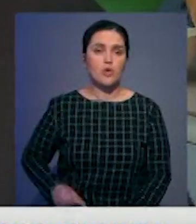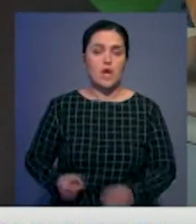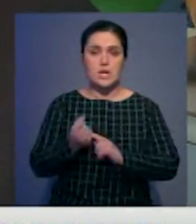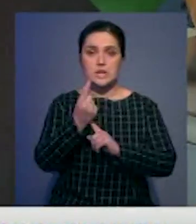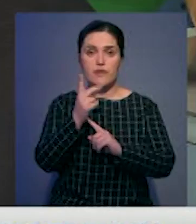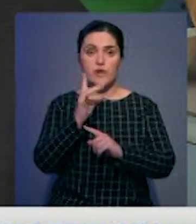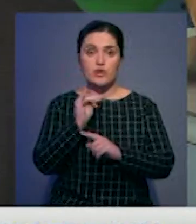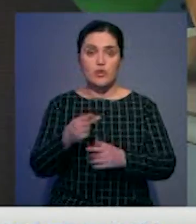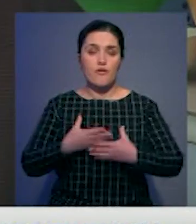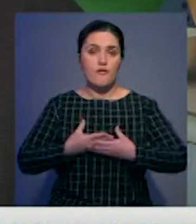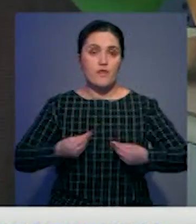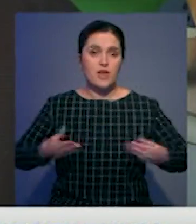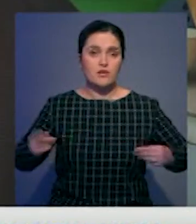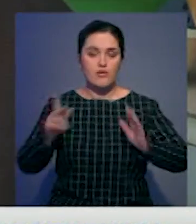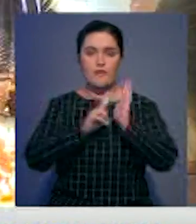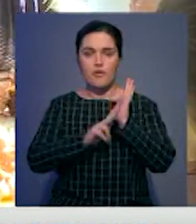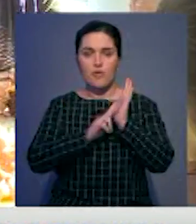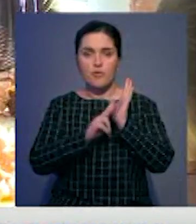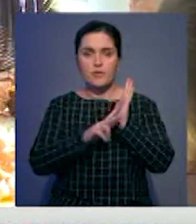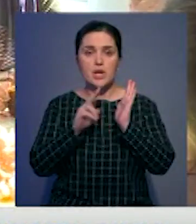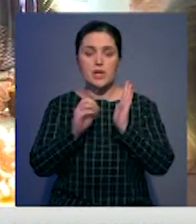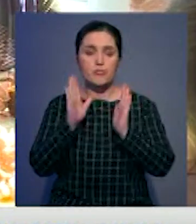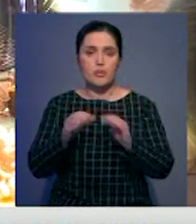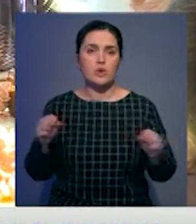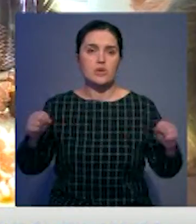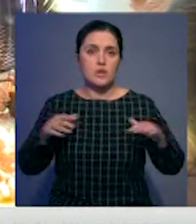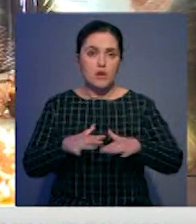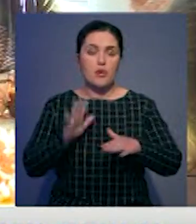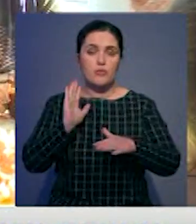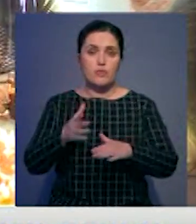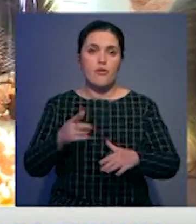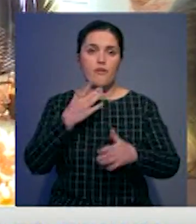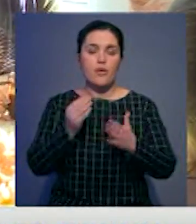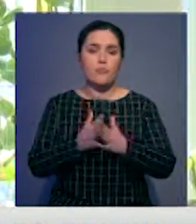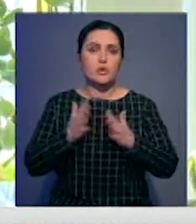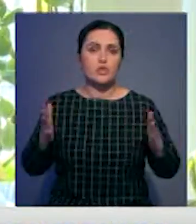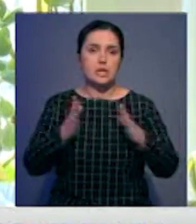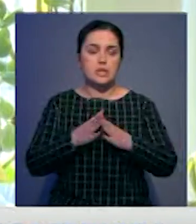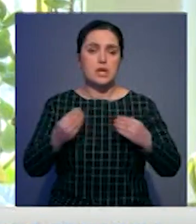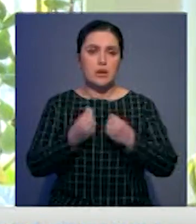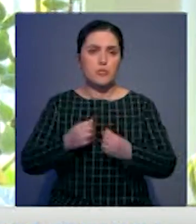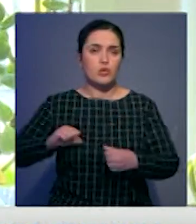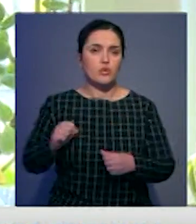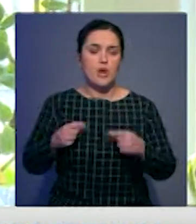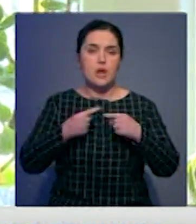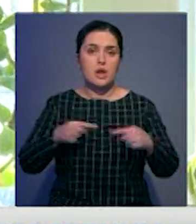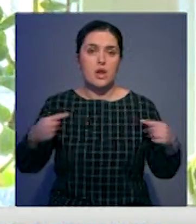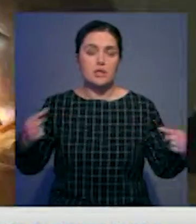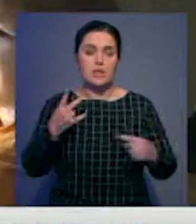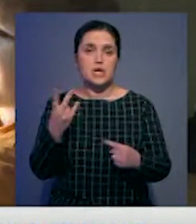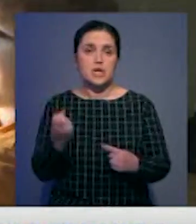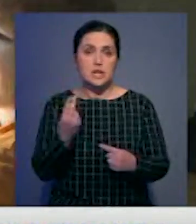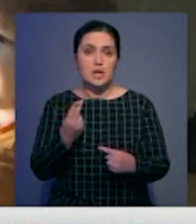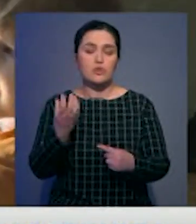Этой весной он отметит свое 80-летие. Соберет за одним дастарханом свое большое семейство и друзей разных национальностей. И